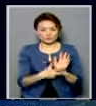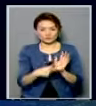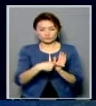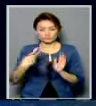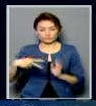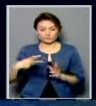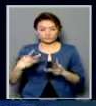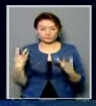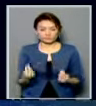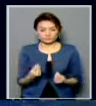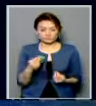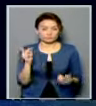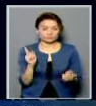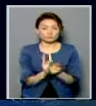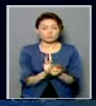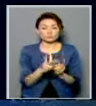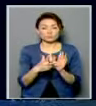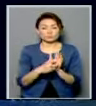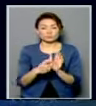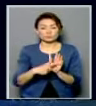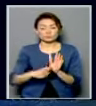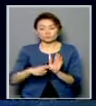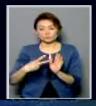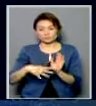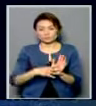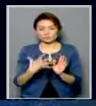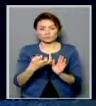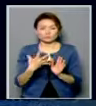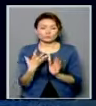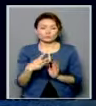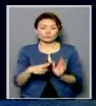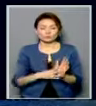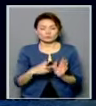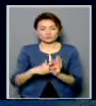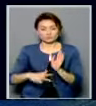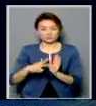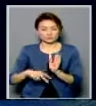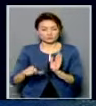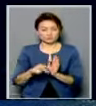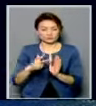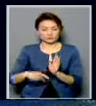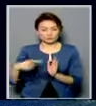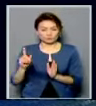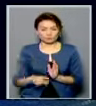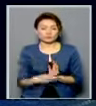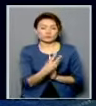20 аралығында қабылдау өткізеді. Кеңес алуға 8747 539 86 80 нөмір арқылы немесе